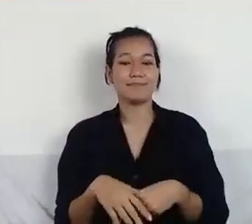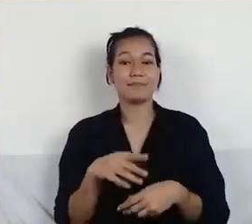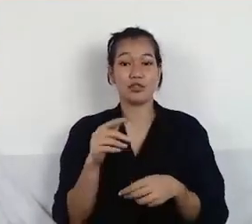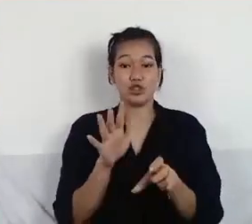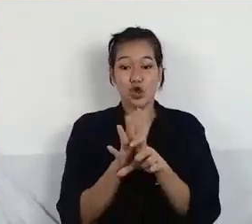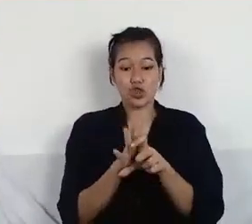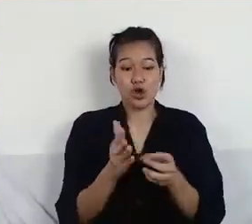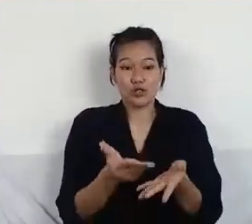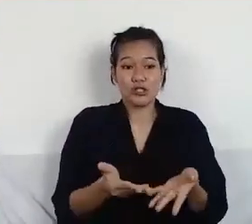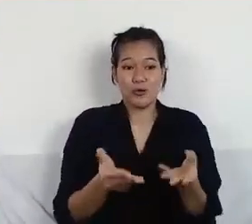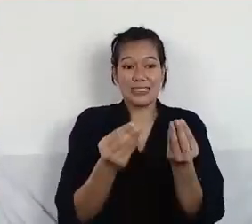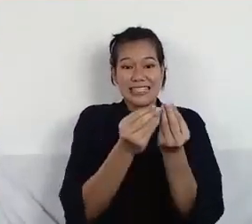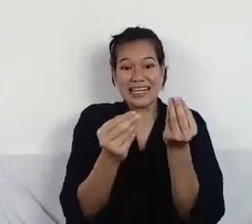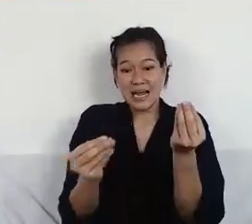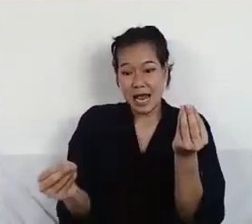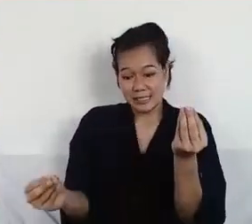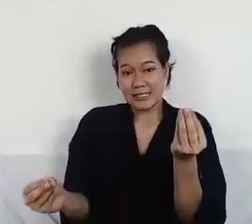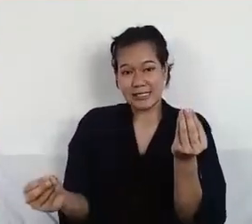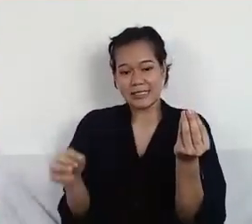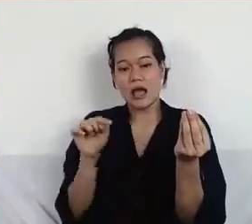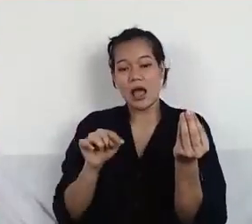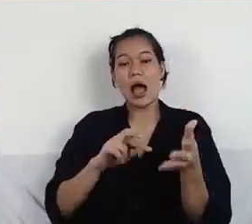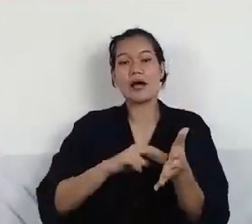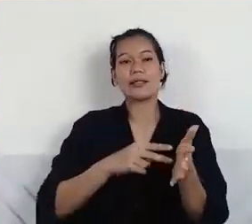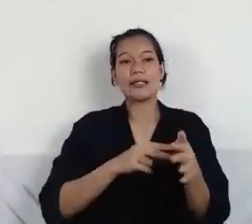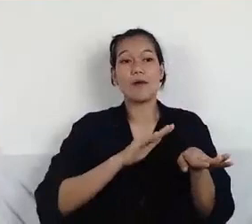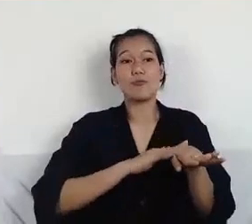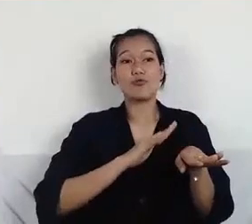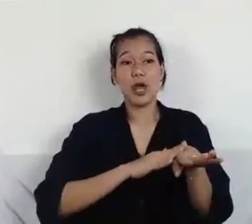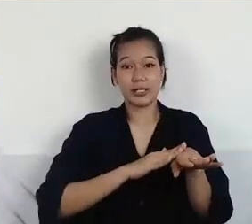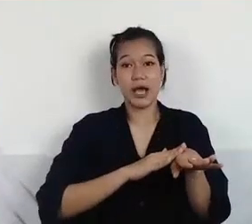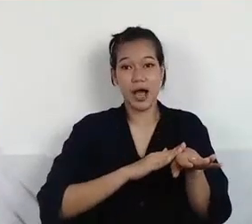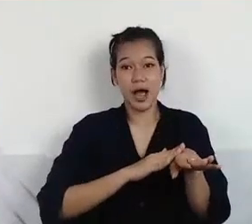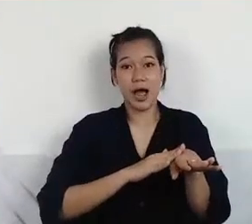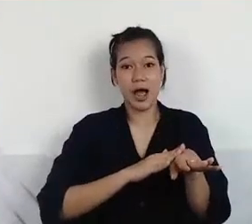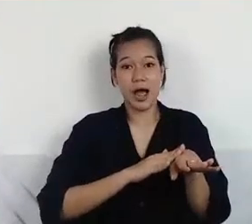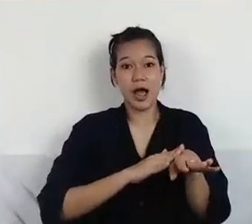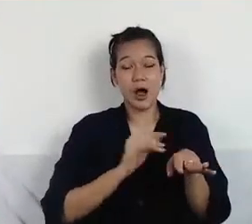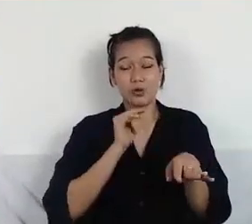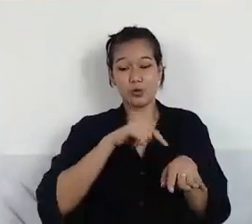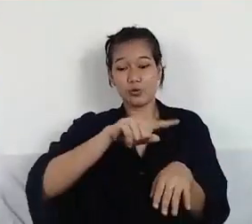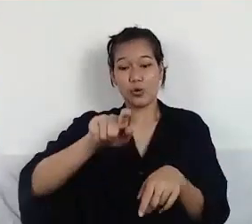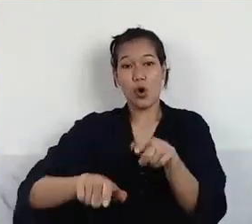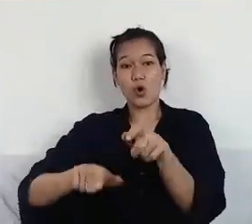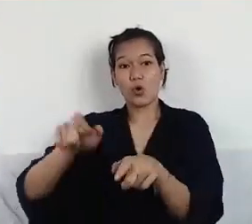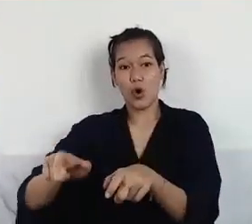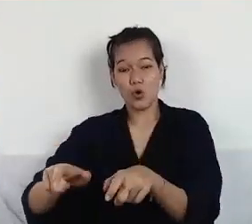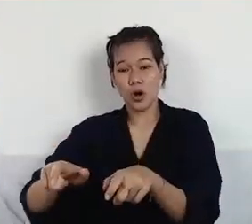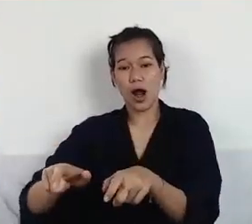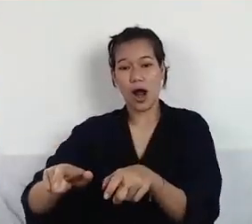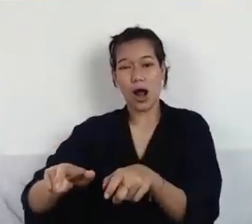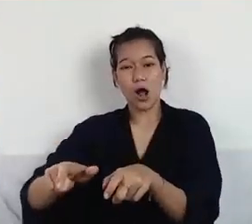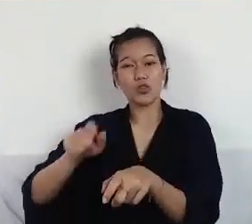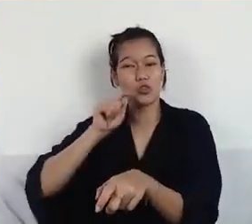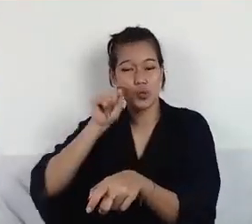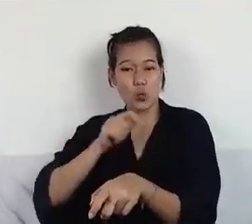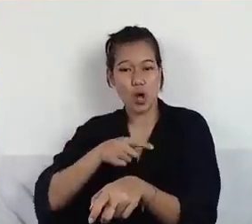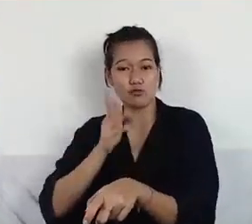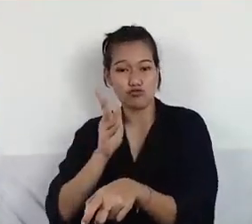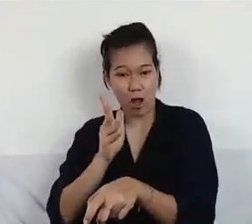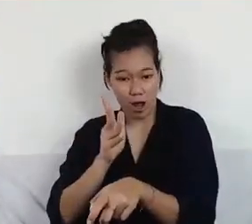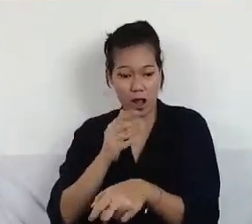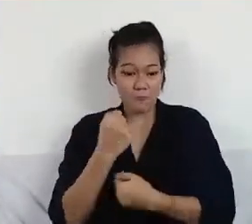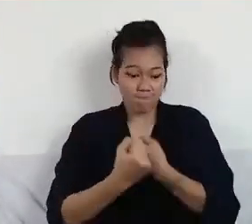generasi, maka budaya Mapalus ini yang sudah touching heart bagi orang-orang generasi sebelumnya. Dan ketika